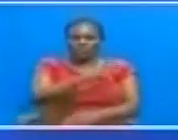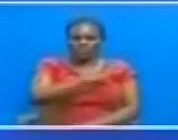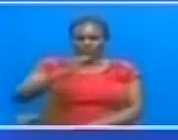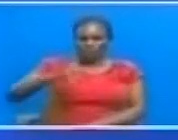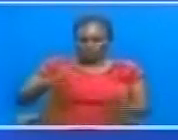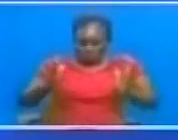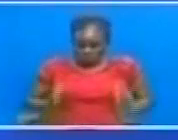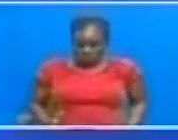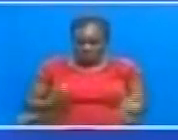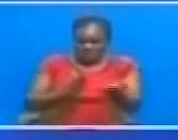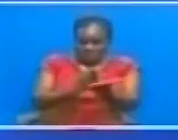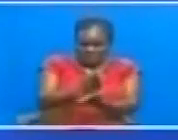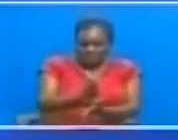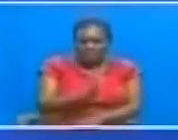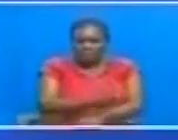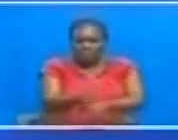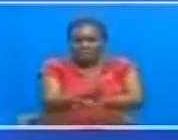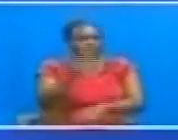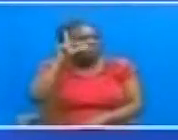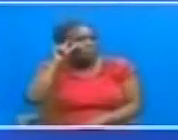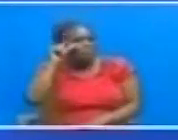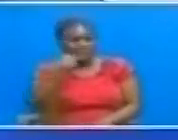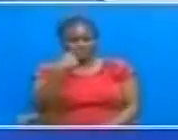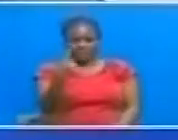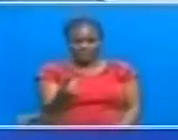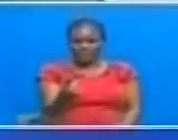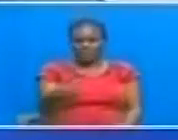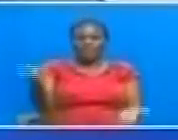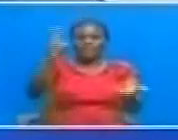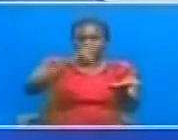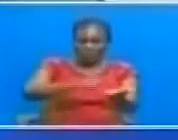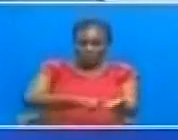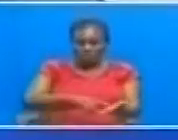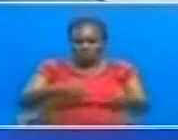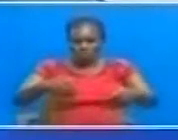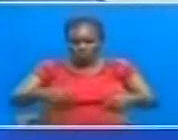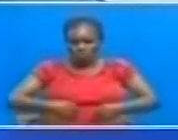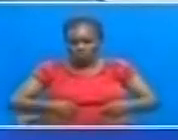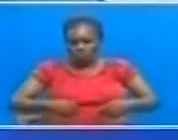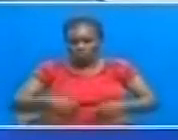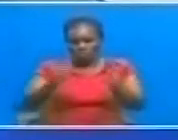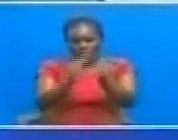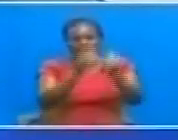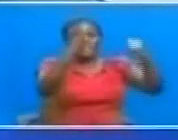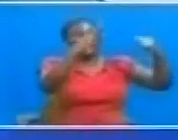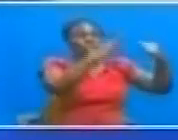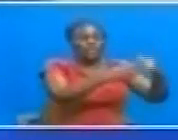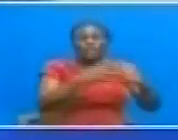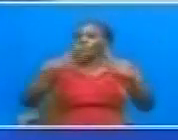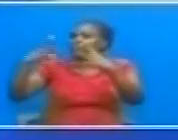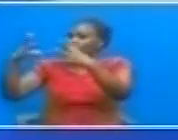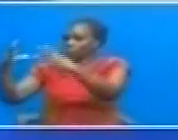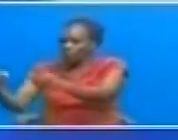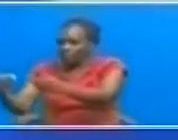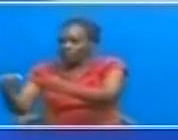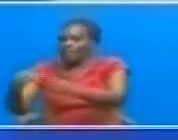za binadamu tawi la Mombasa KNCHR inasema imerekodi visa vya vijana 17 ambao hawajulikani waliko,